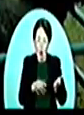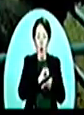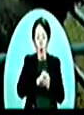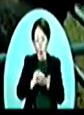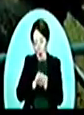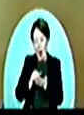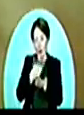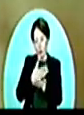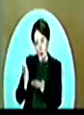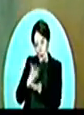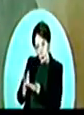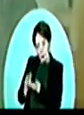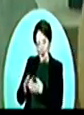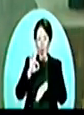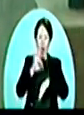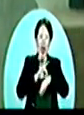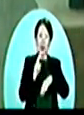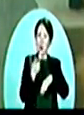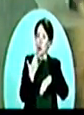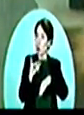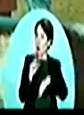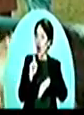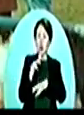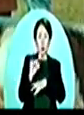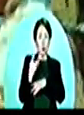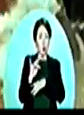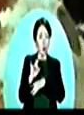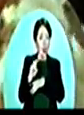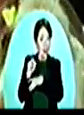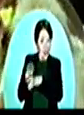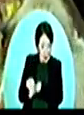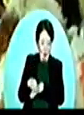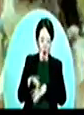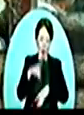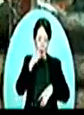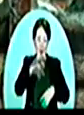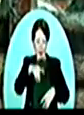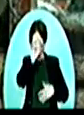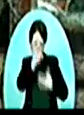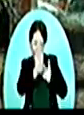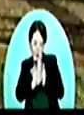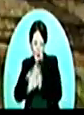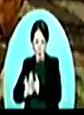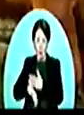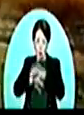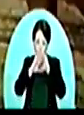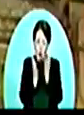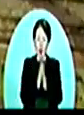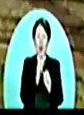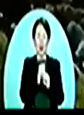туулгалт, ариутгал, халдвар гүйжүүлэлт зэрэг мал эмнэлгийн урьдчилан сэргийлэх олон төрлийн арга хэмжээг